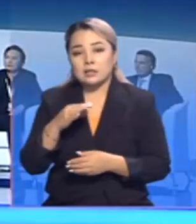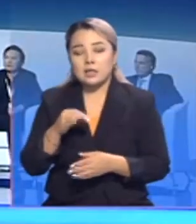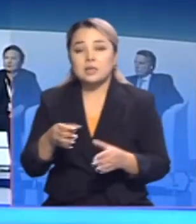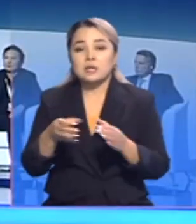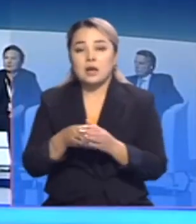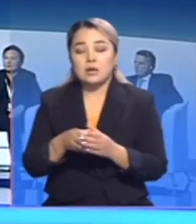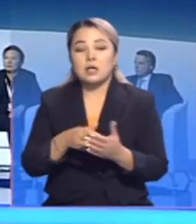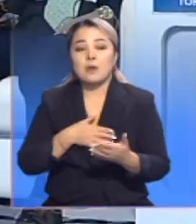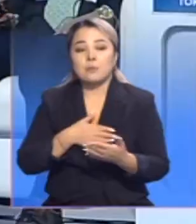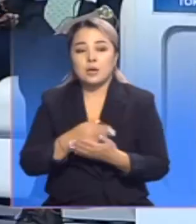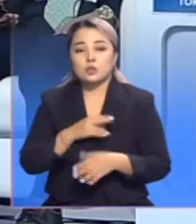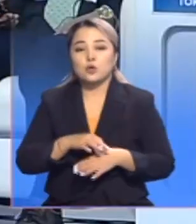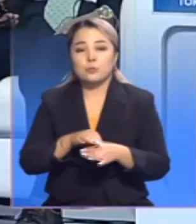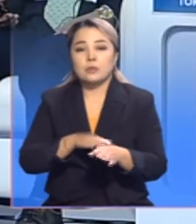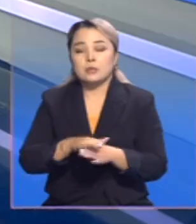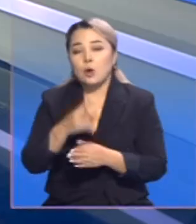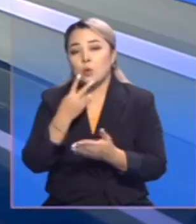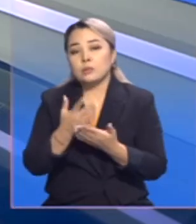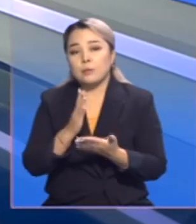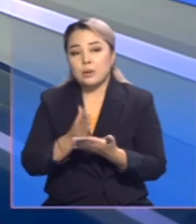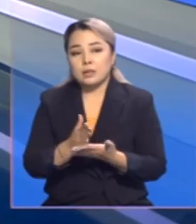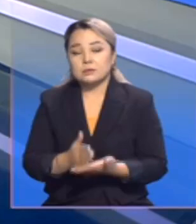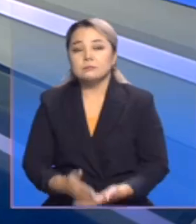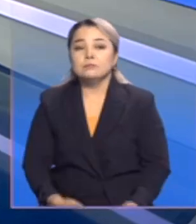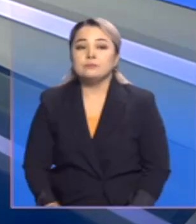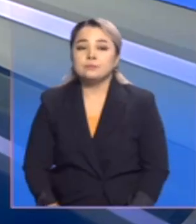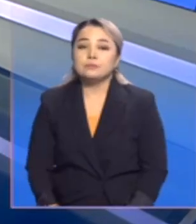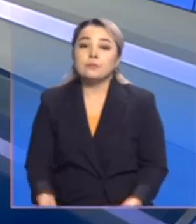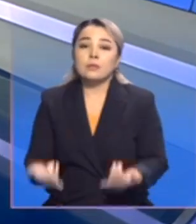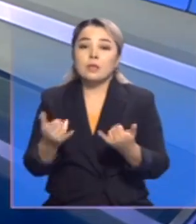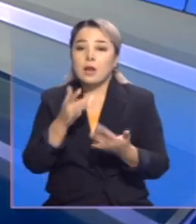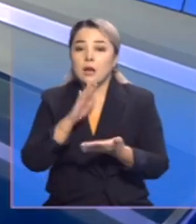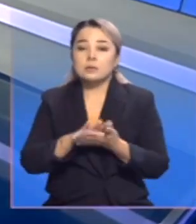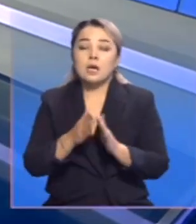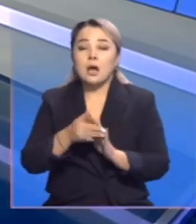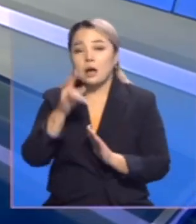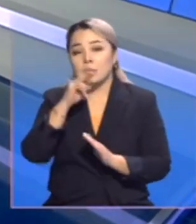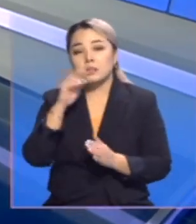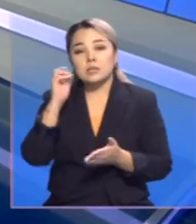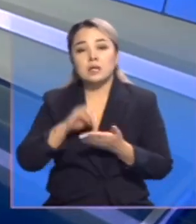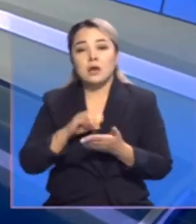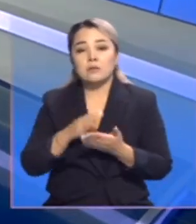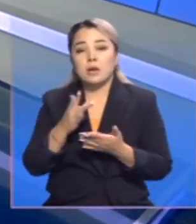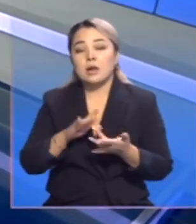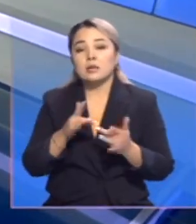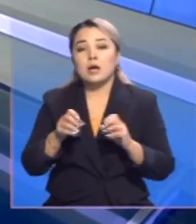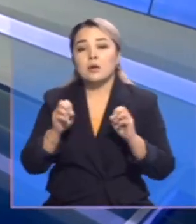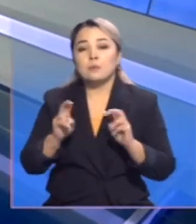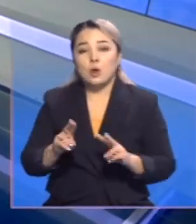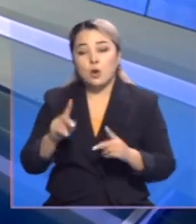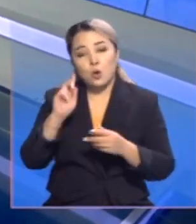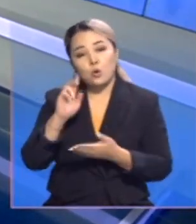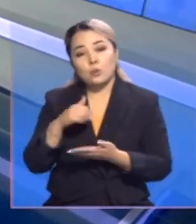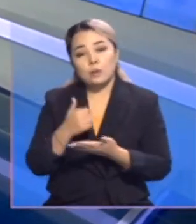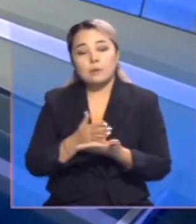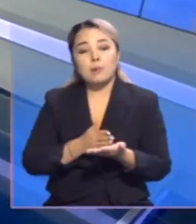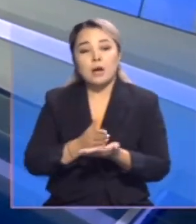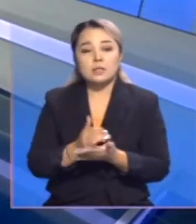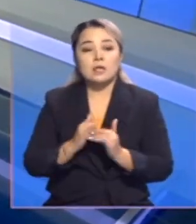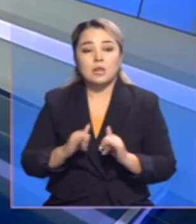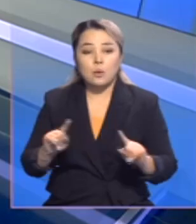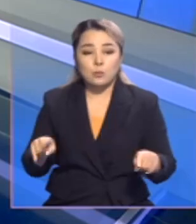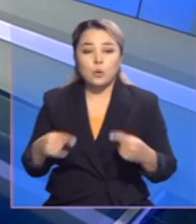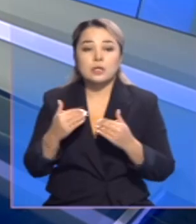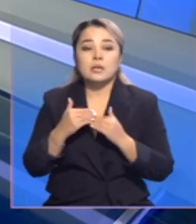саласына екпін қойғанын білдіреді. Қазірдің өзінде Қазақстан цифрландыру электронды үкімет бағыттарының даму